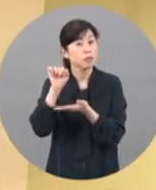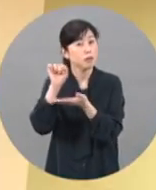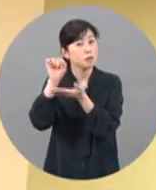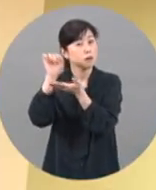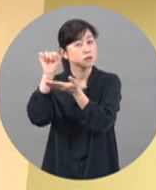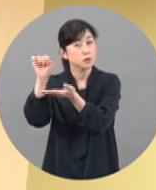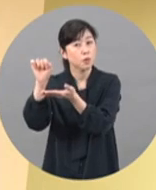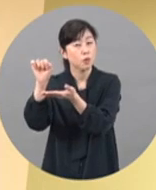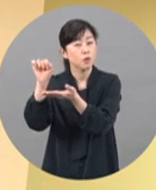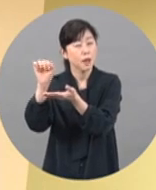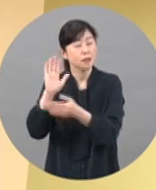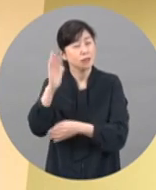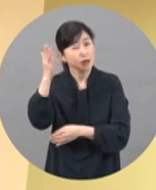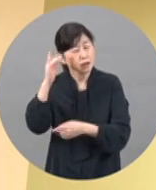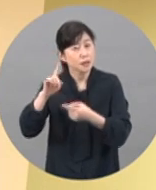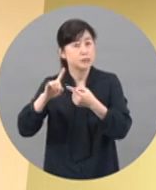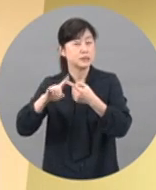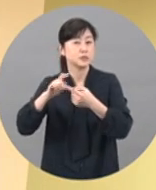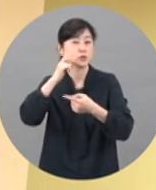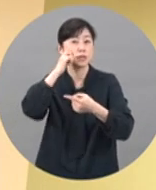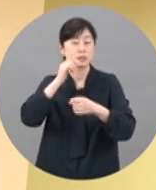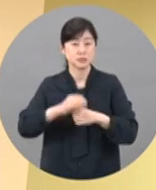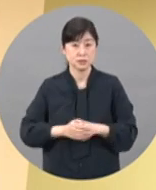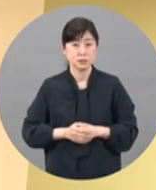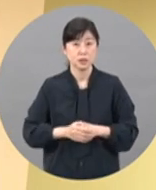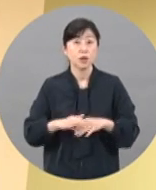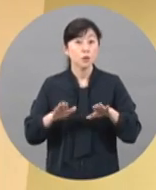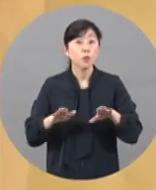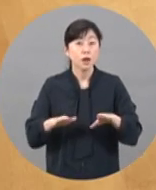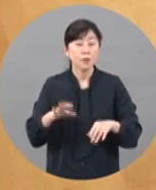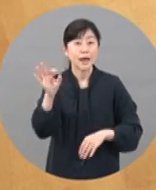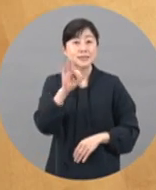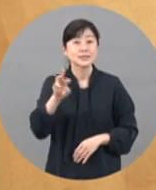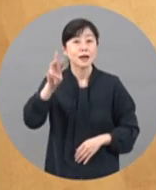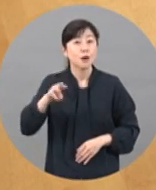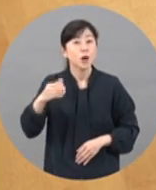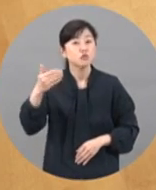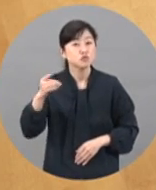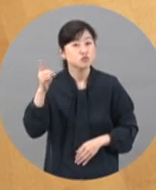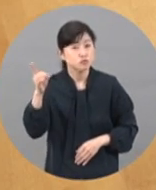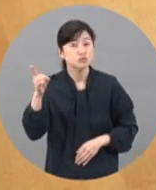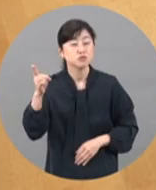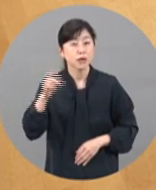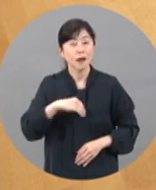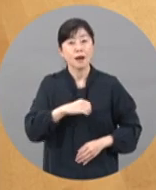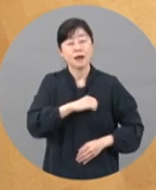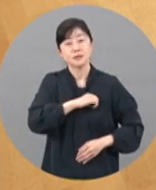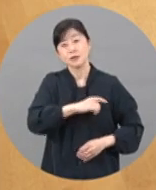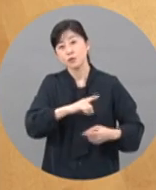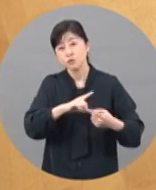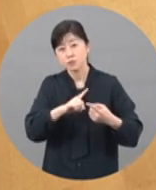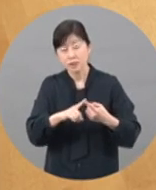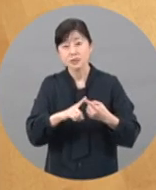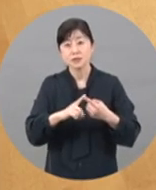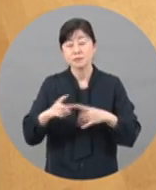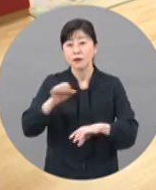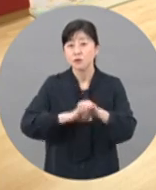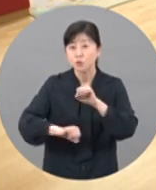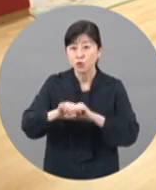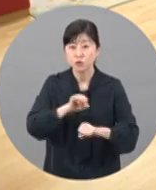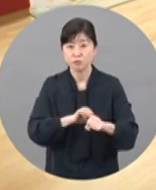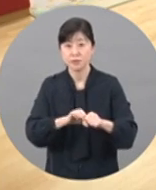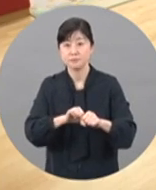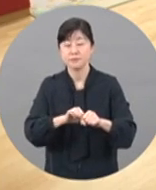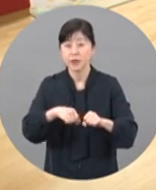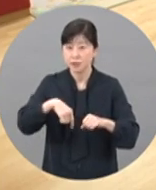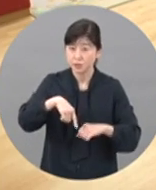もなかなか形にはなりづらいので、今回品川区がある種こう自分たち の, この自分事として事